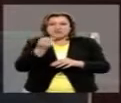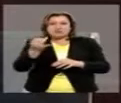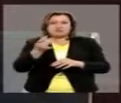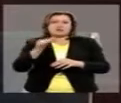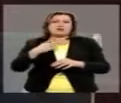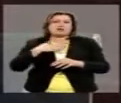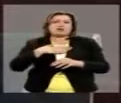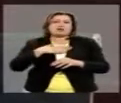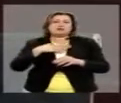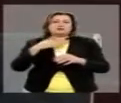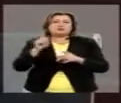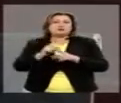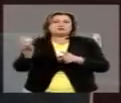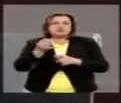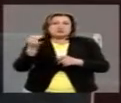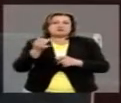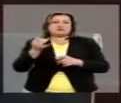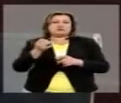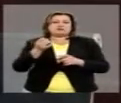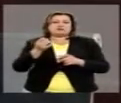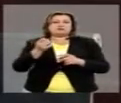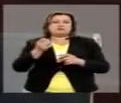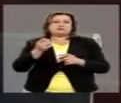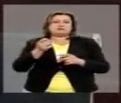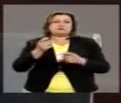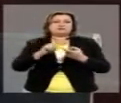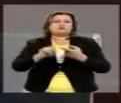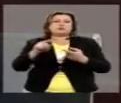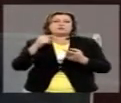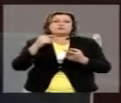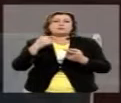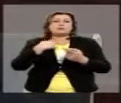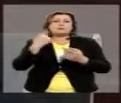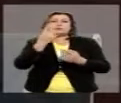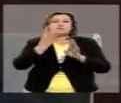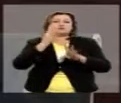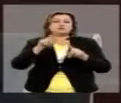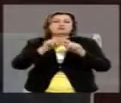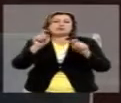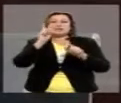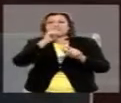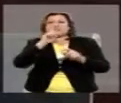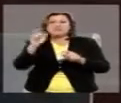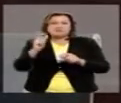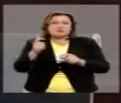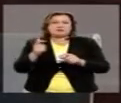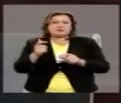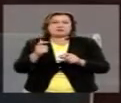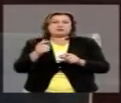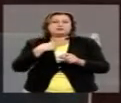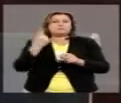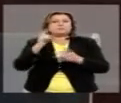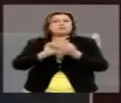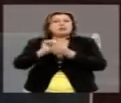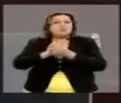и для Татнефти интересно, с учетом того, что мы серьезно развиваем нефтехимию, кроме